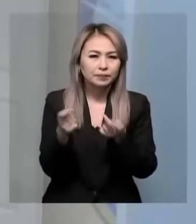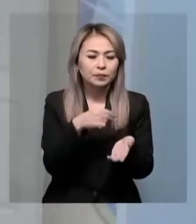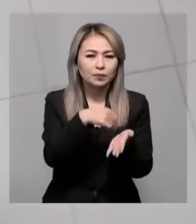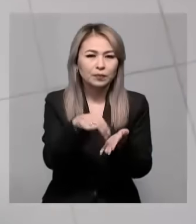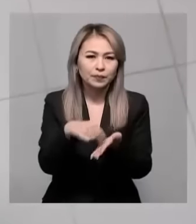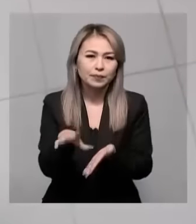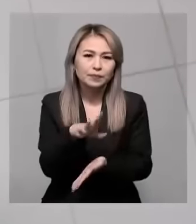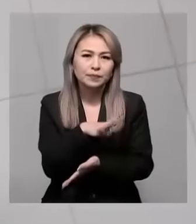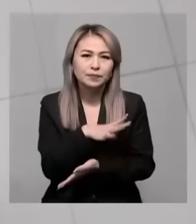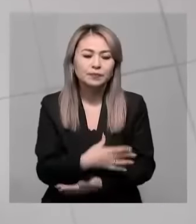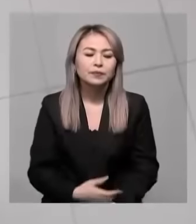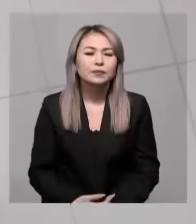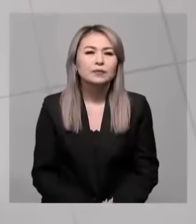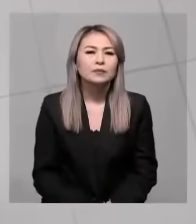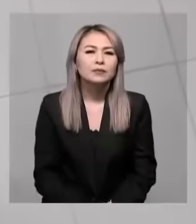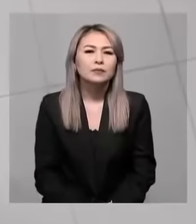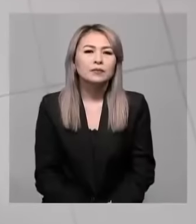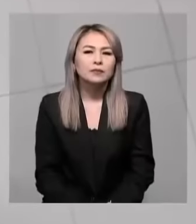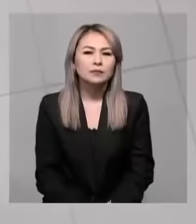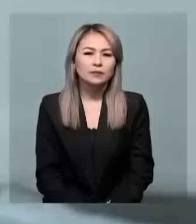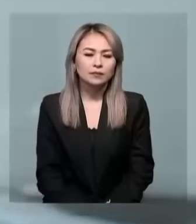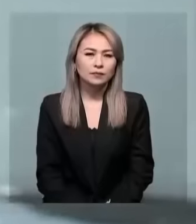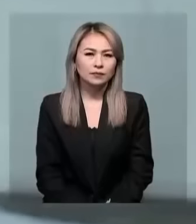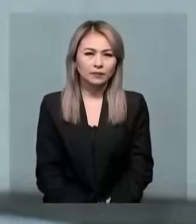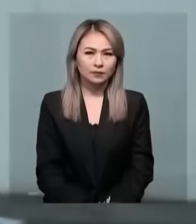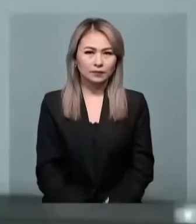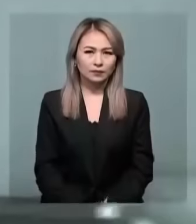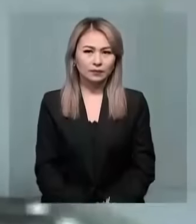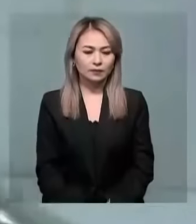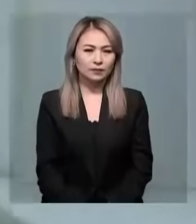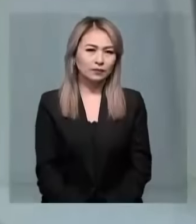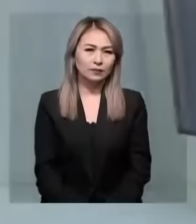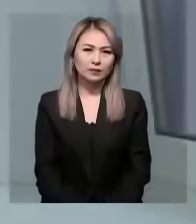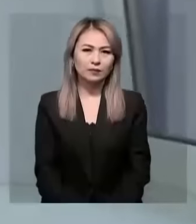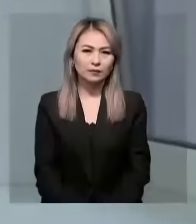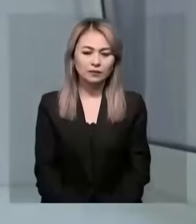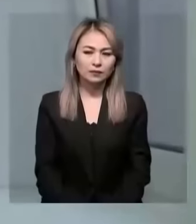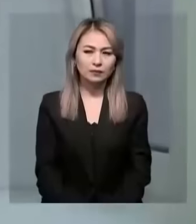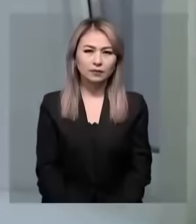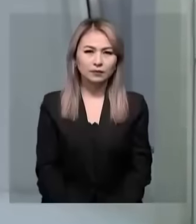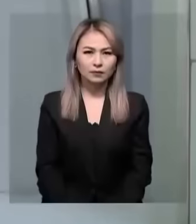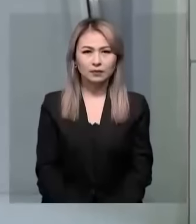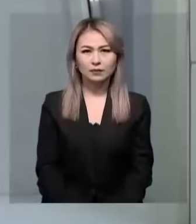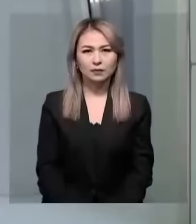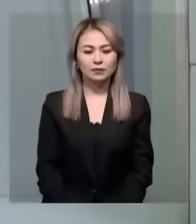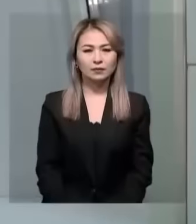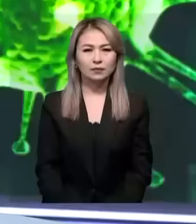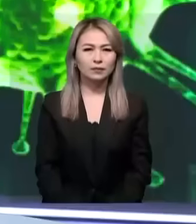алынған. Аймақтағы тілшілердің көмегімен Айдарбек Айтмұхамбетұлы, Ділнәс Думанқызы, 24 кезет.